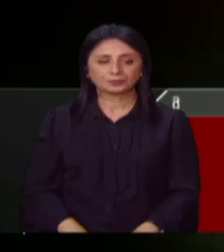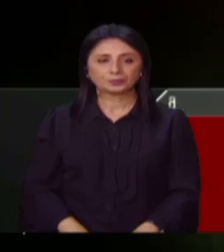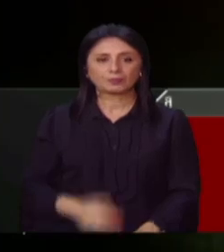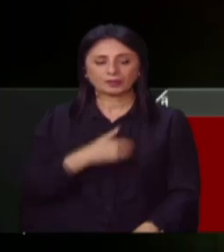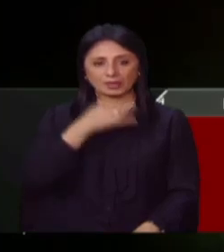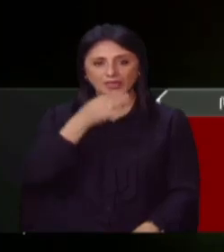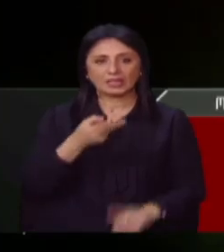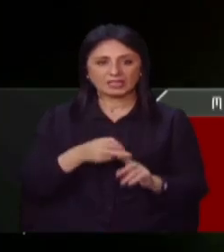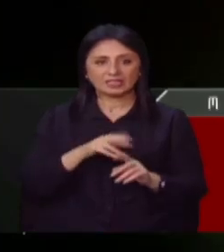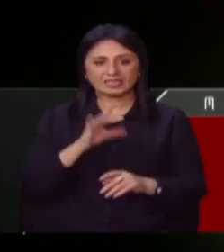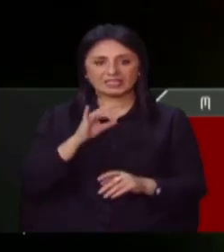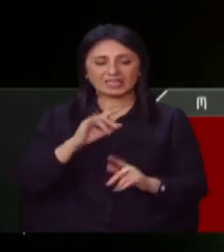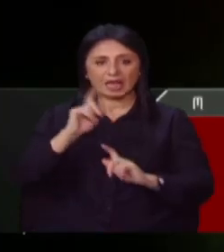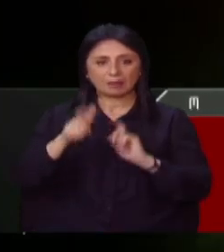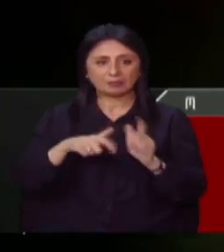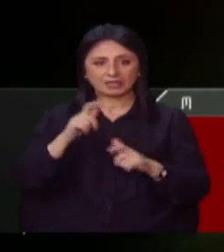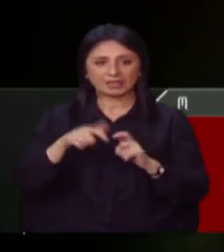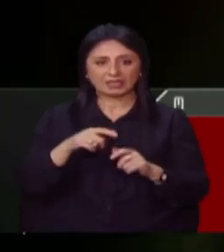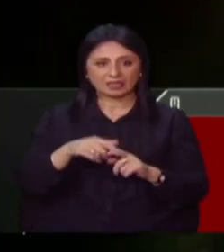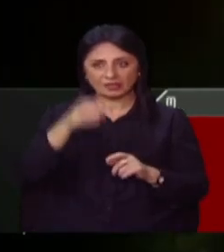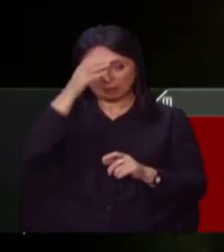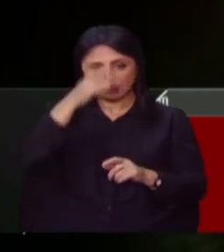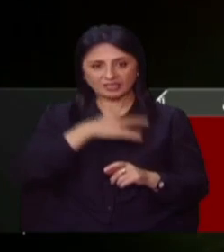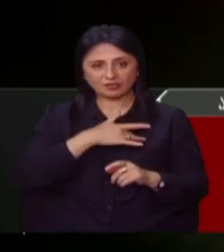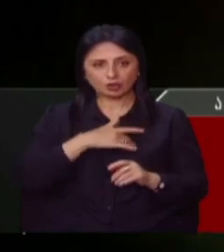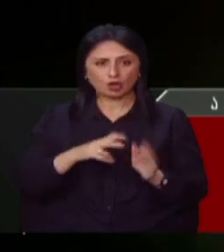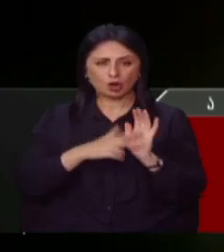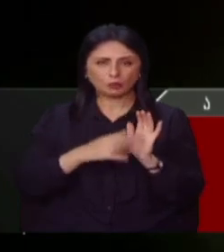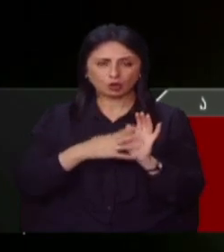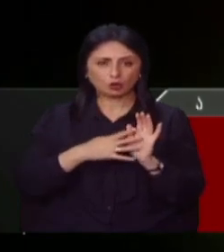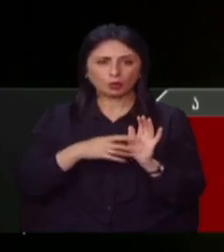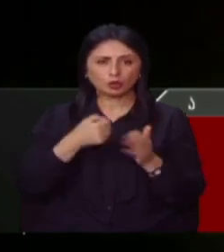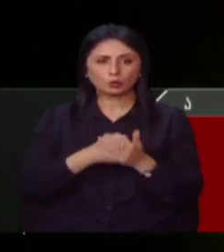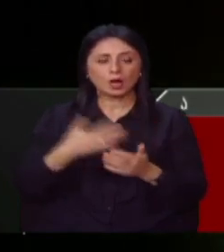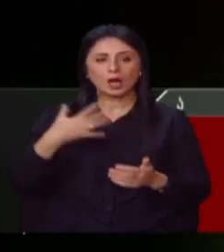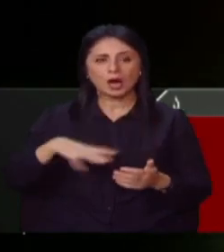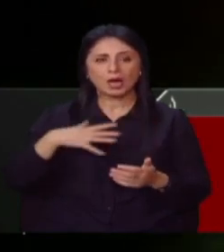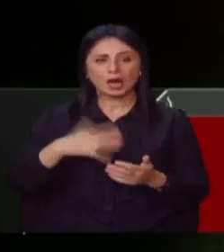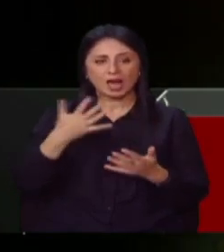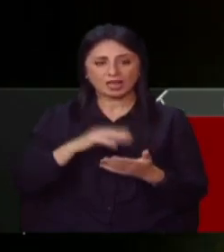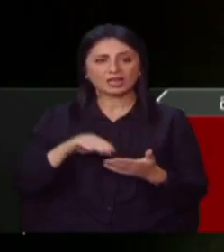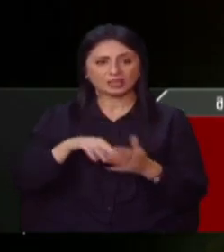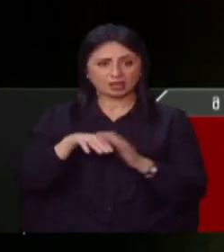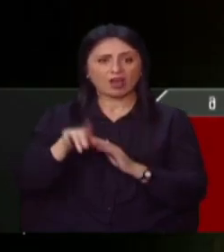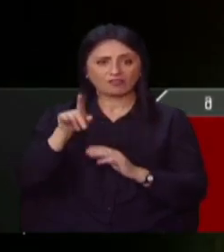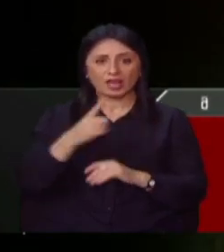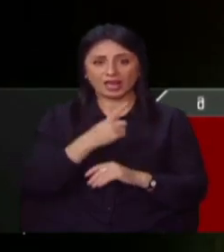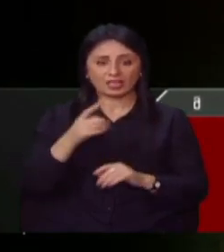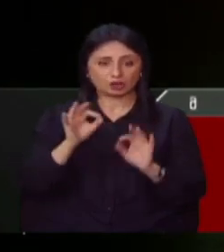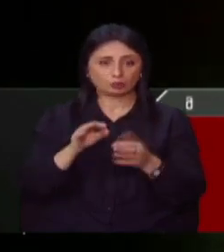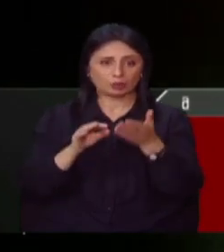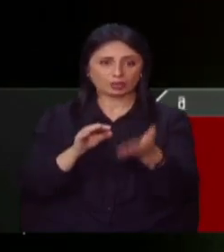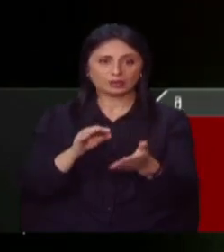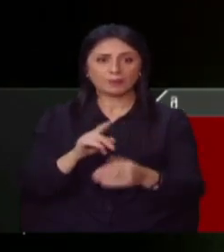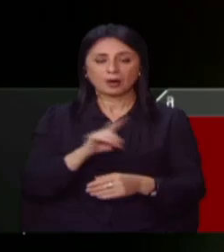Unde a gătit cratisit romșina ism taze, menținerea bisoară audit, otomatizat, otomatizat, tamde, cartuli, helnațeri, nahiba, da, ertertis, ori de